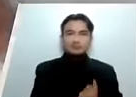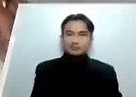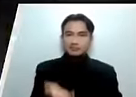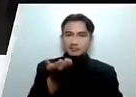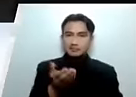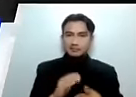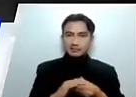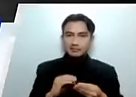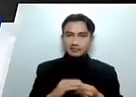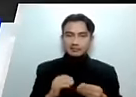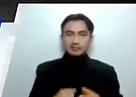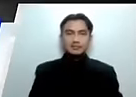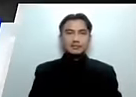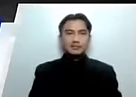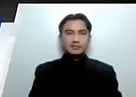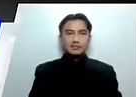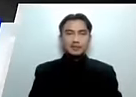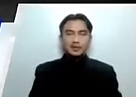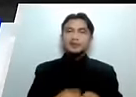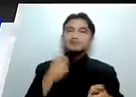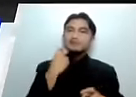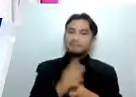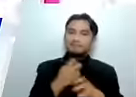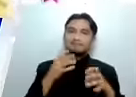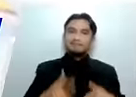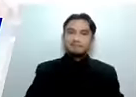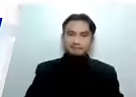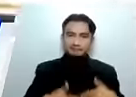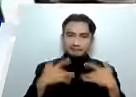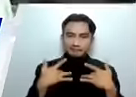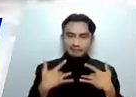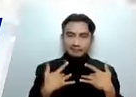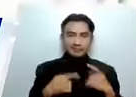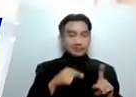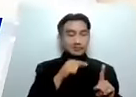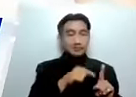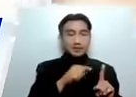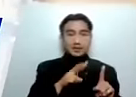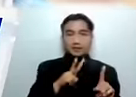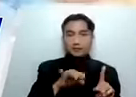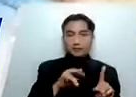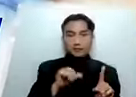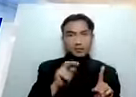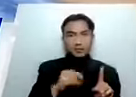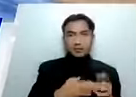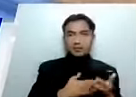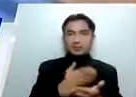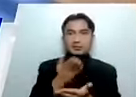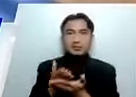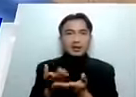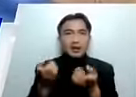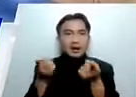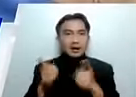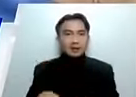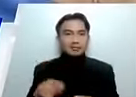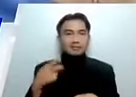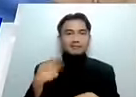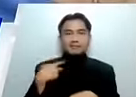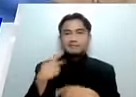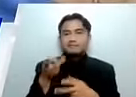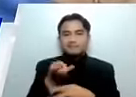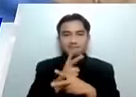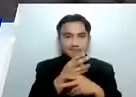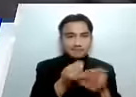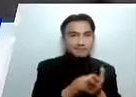Sa hirap ng buhay, madalas daw napupunta si Vivian sa London. Loan dito, loan